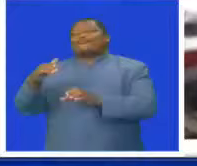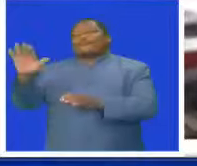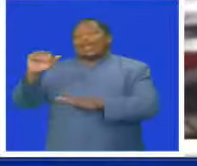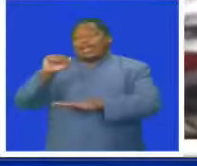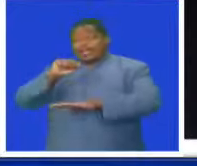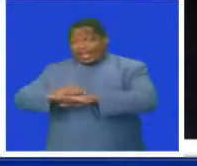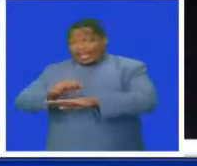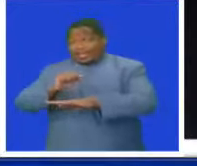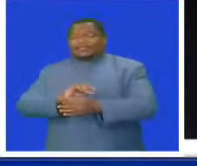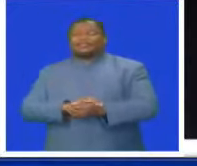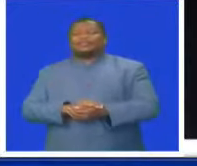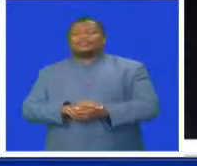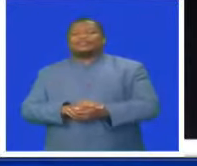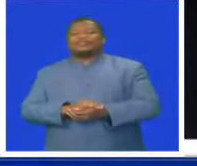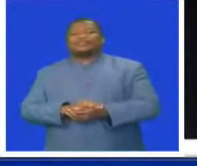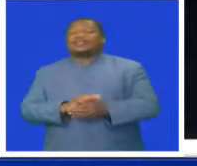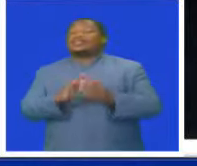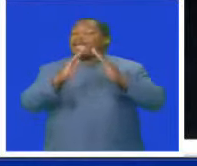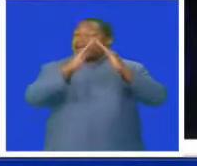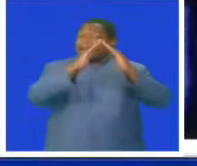kokuthi